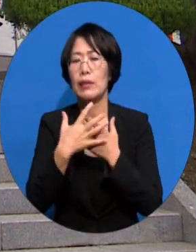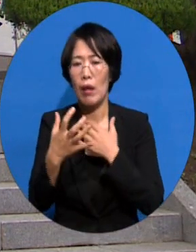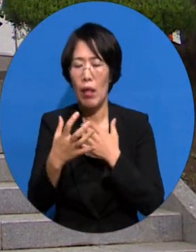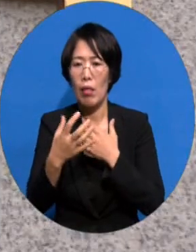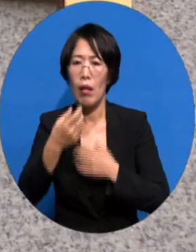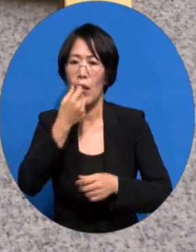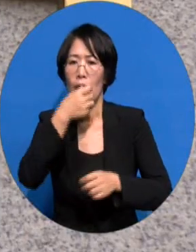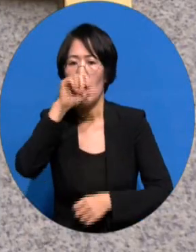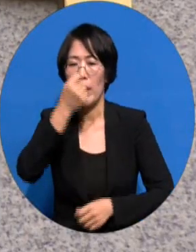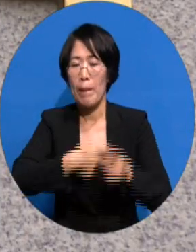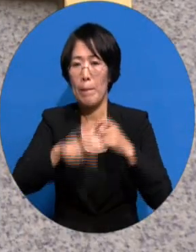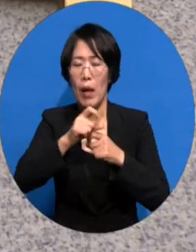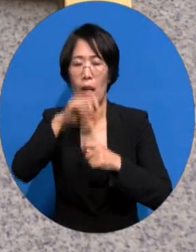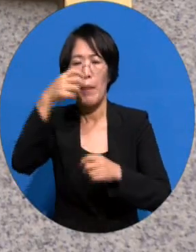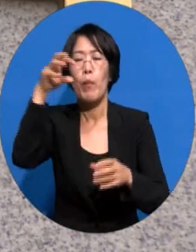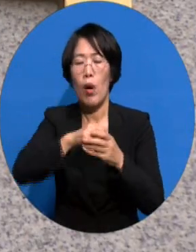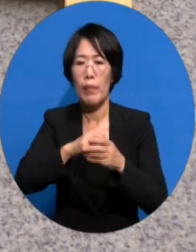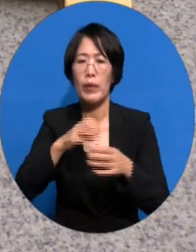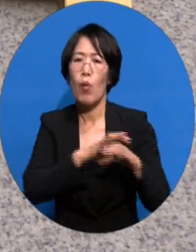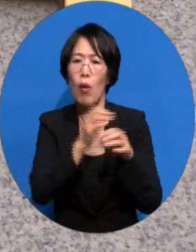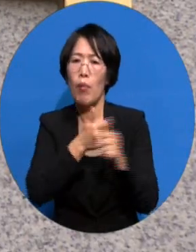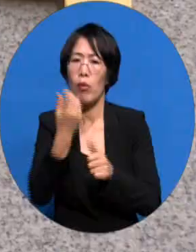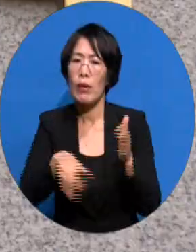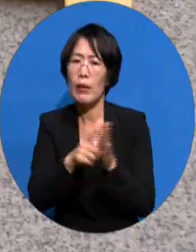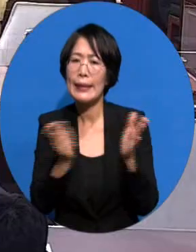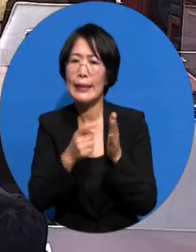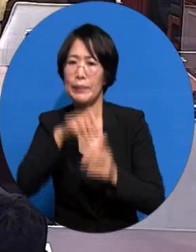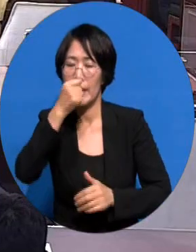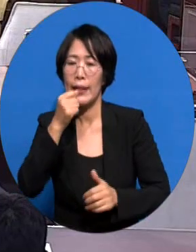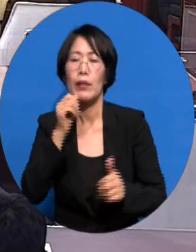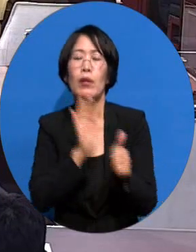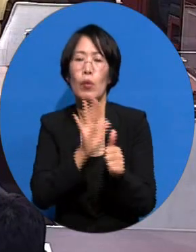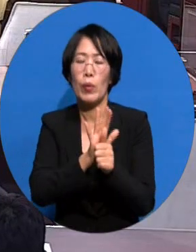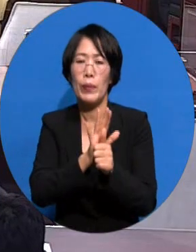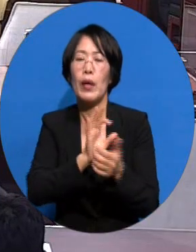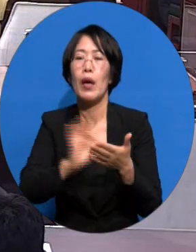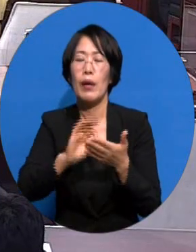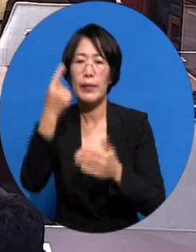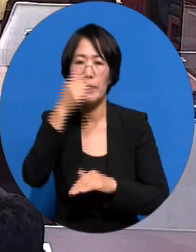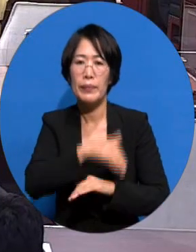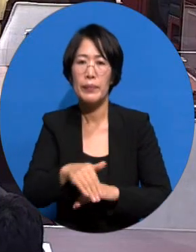경정 예산안에 최종 반영돼 코로나19 극복을 위한 긴급 재정 지원 사업의 재원으로 활용될 예정입니다.